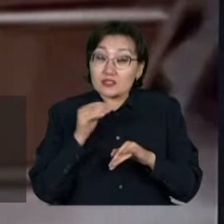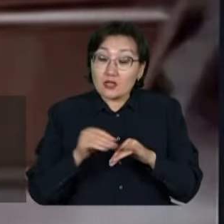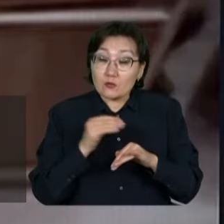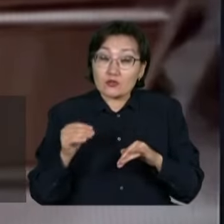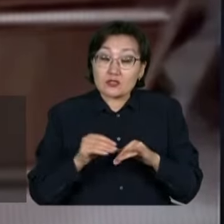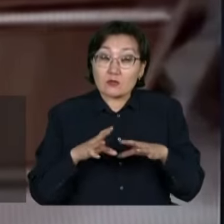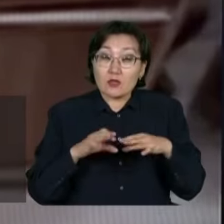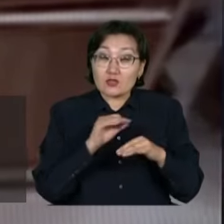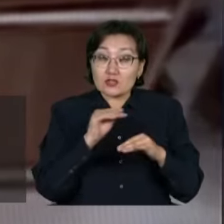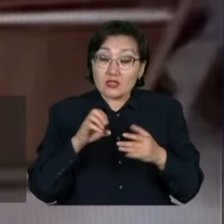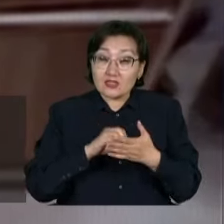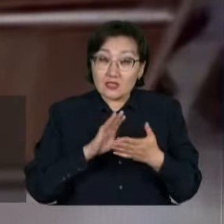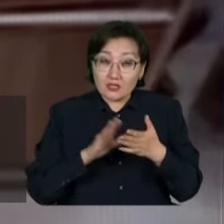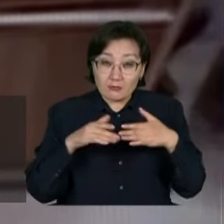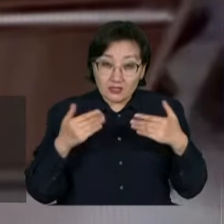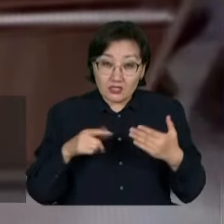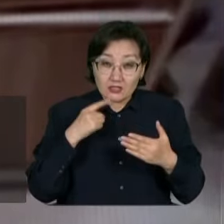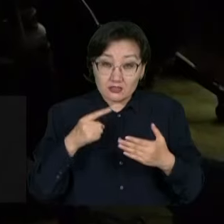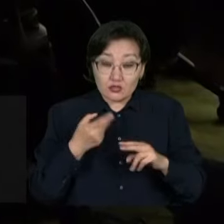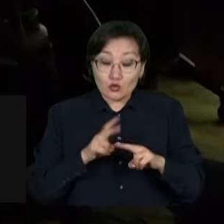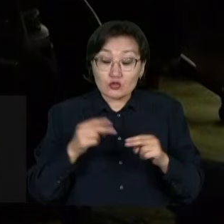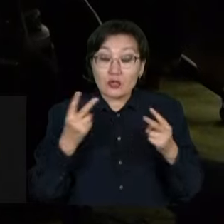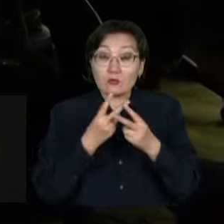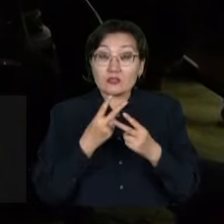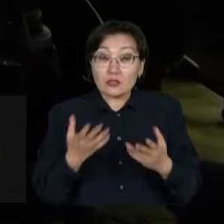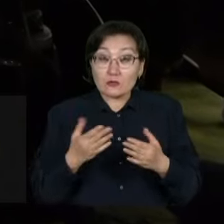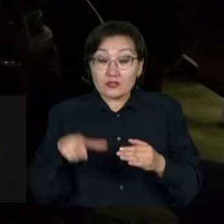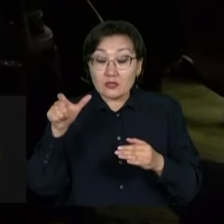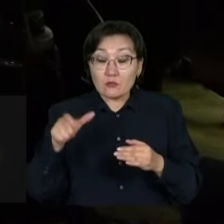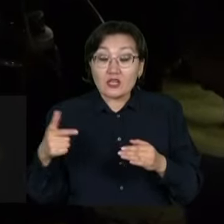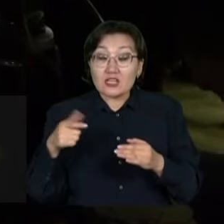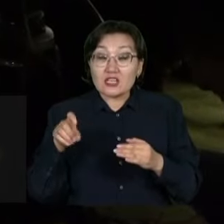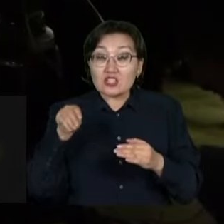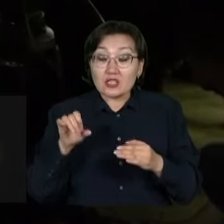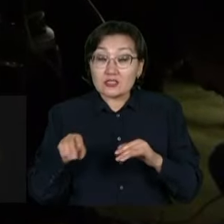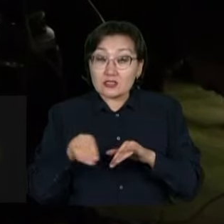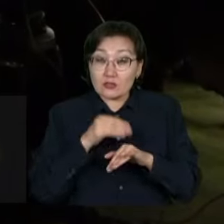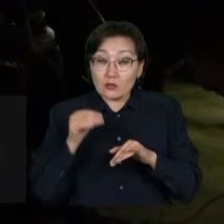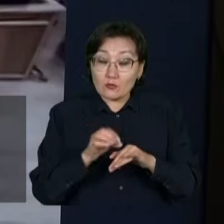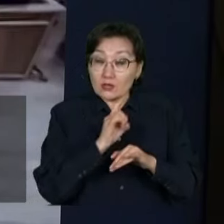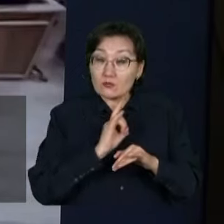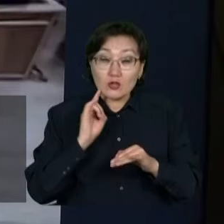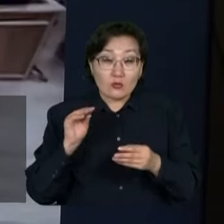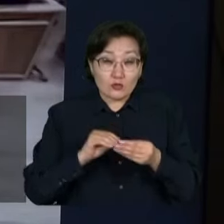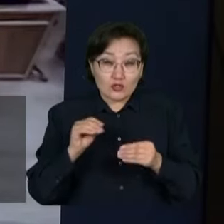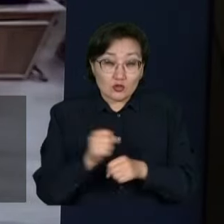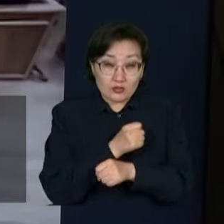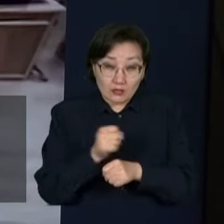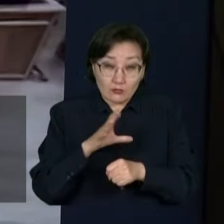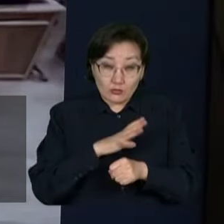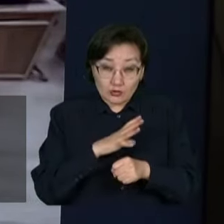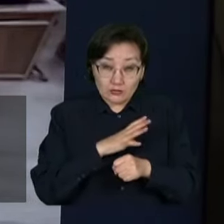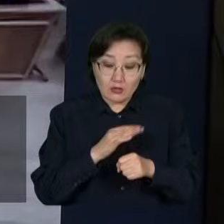некесі ресми түрде тіркелмегенін айтты. Соған қарамастан азаматтық некедегі әйелін үнемі таяқтың астында ұстап келген